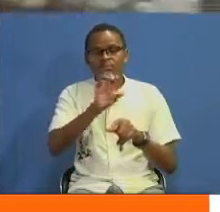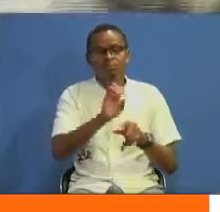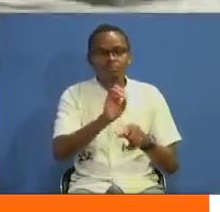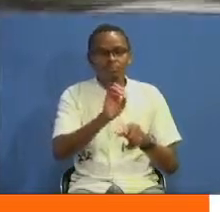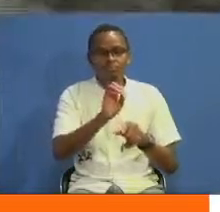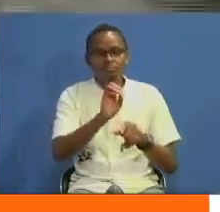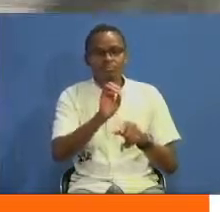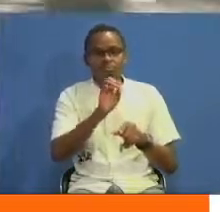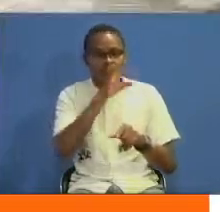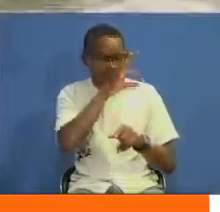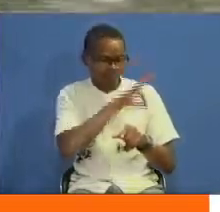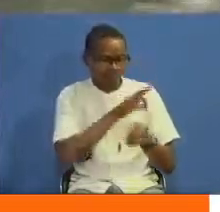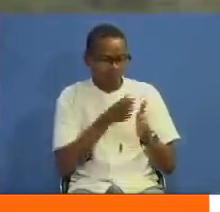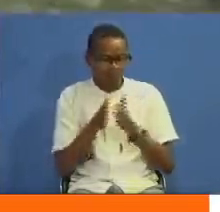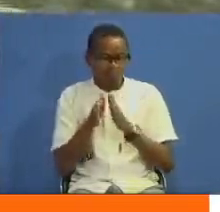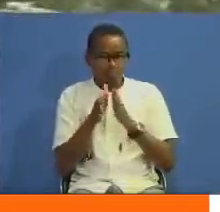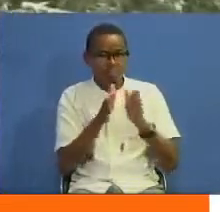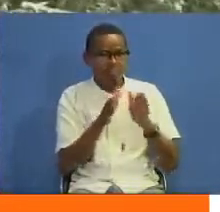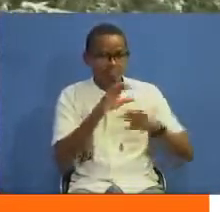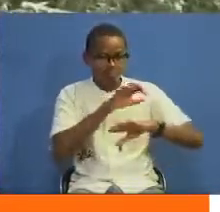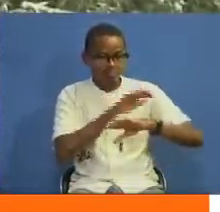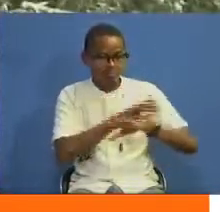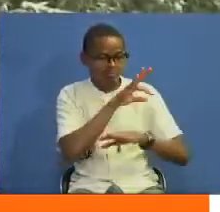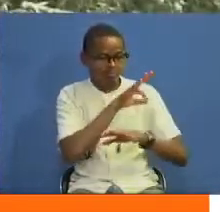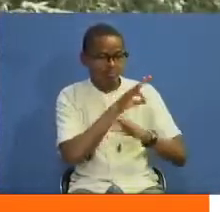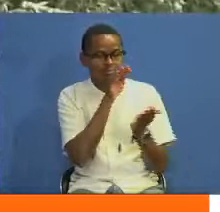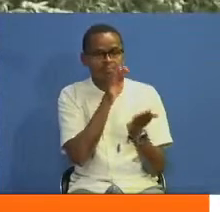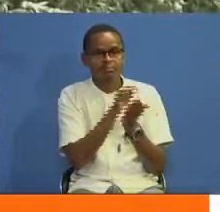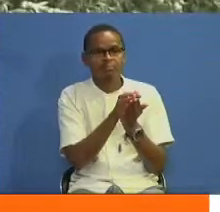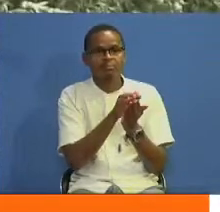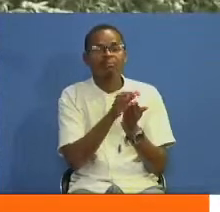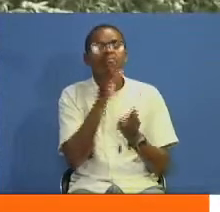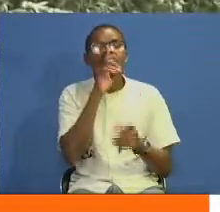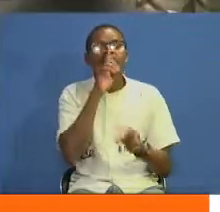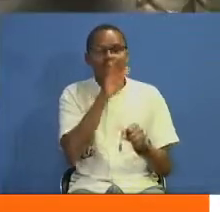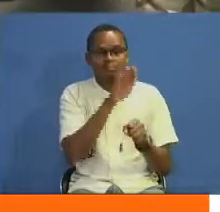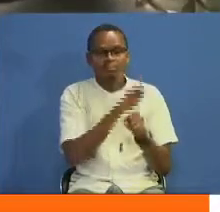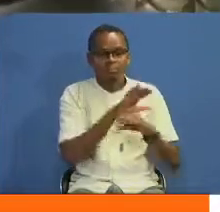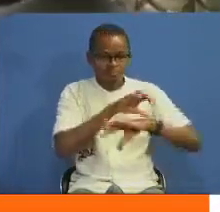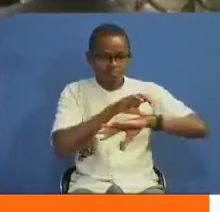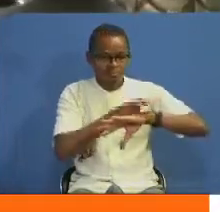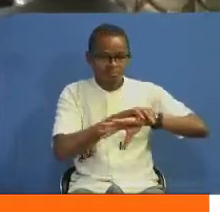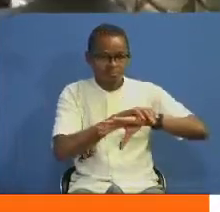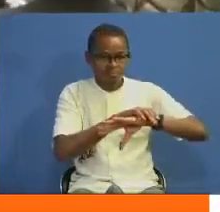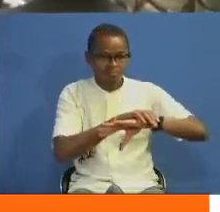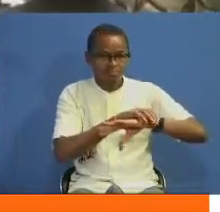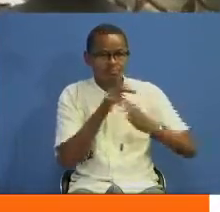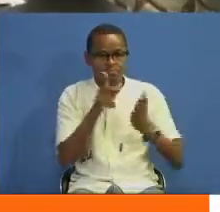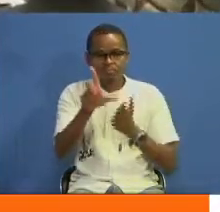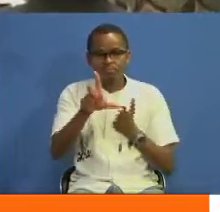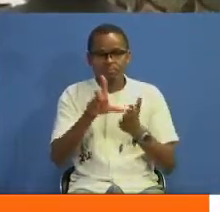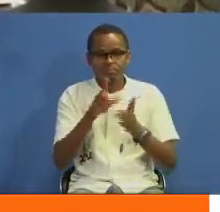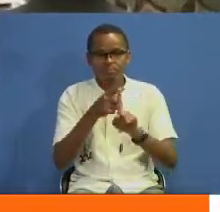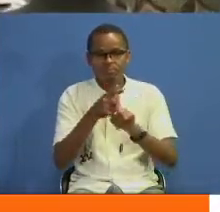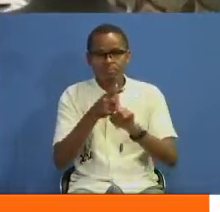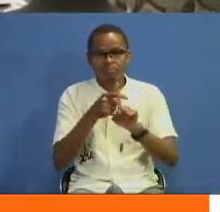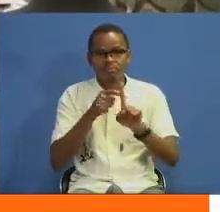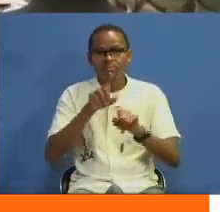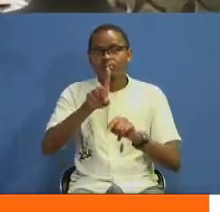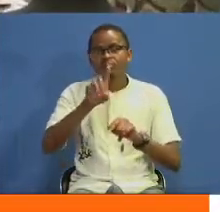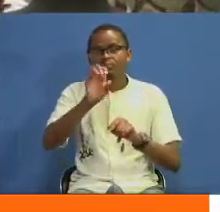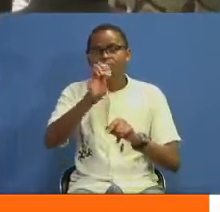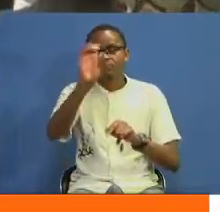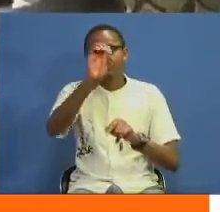fursa ya kupata mikopo. Benki imeahidi kufanya iwe rahisi kwa kupata mikopo kwa njia ya dijitali kwa